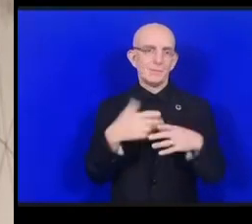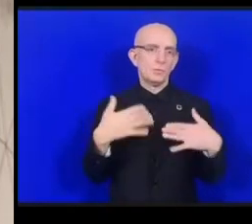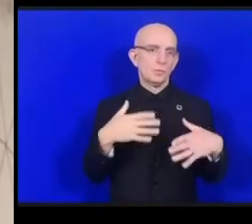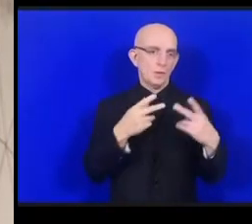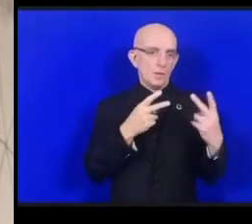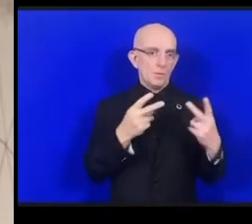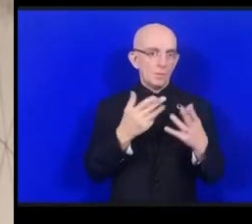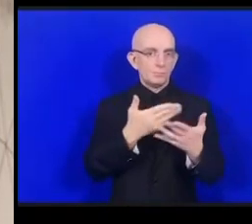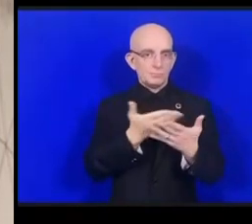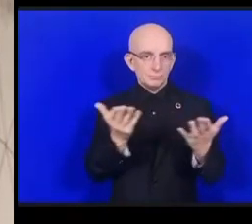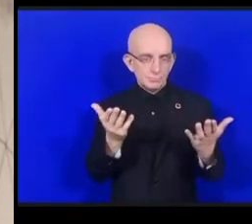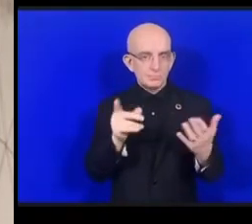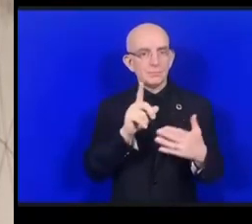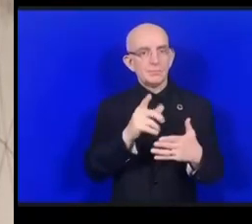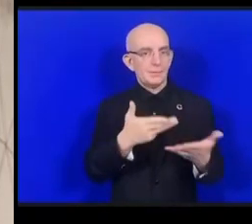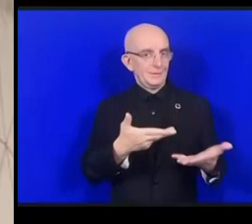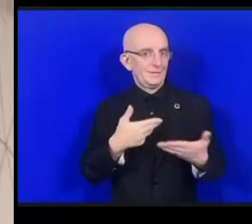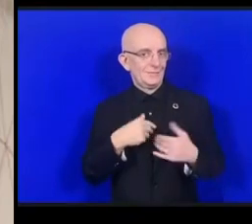ので